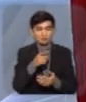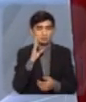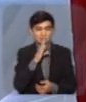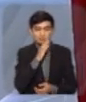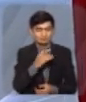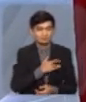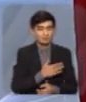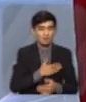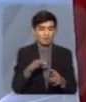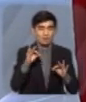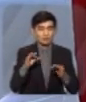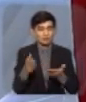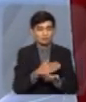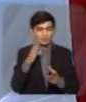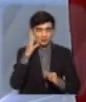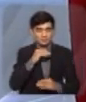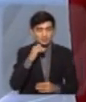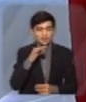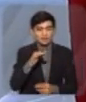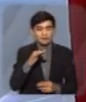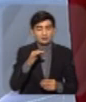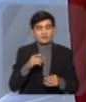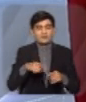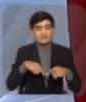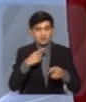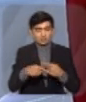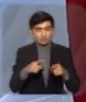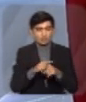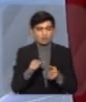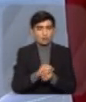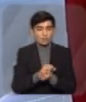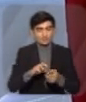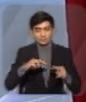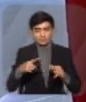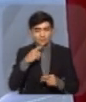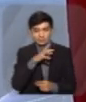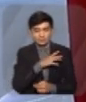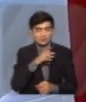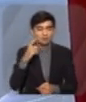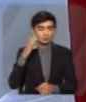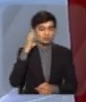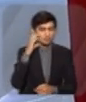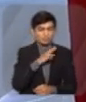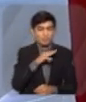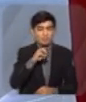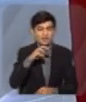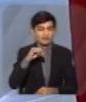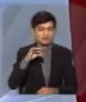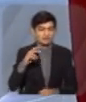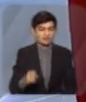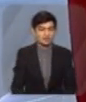прав. Общественники просят депутатов Мажилиса вернуть на доработку документ. Их аргументы выслушала Мадина